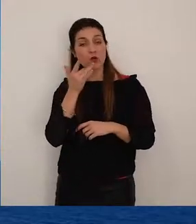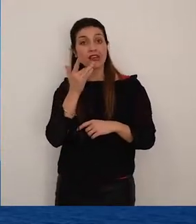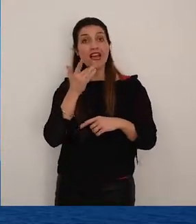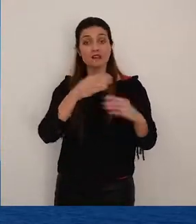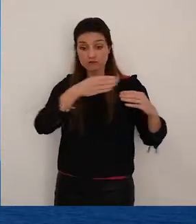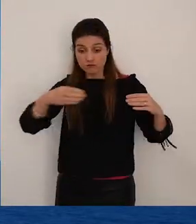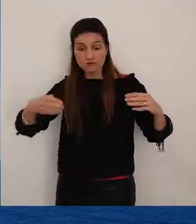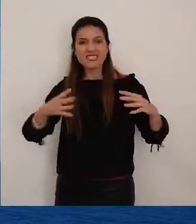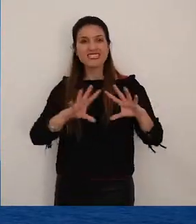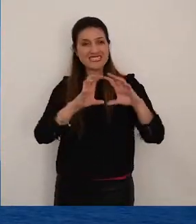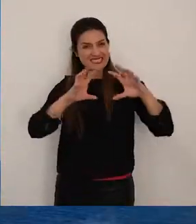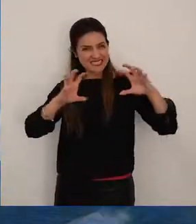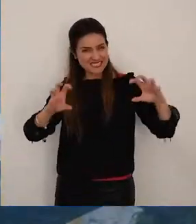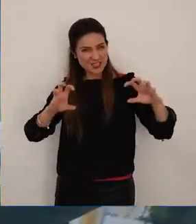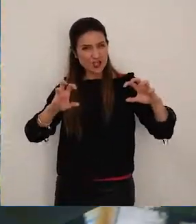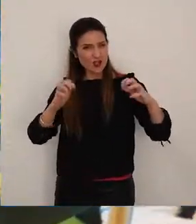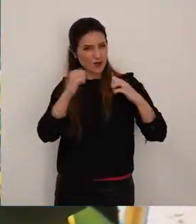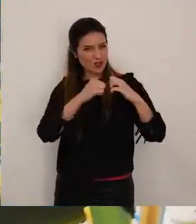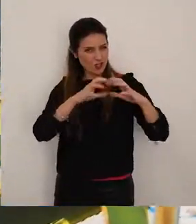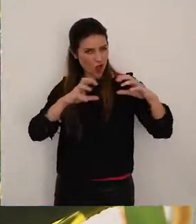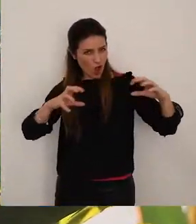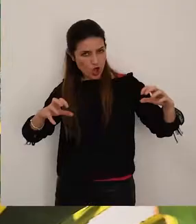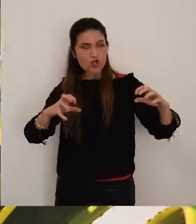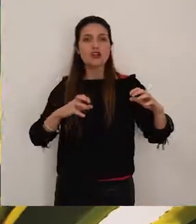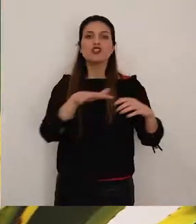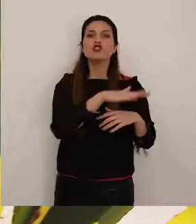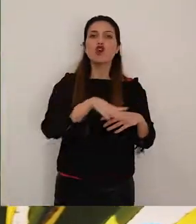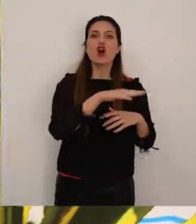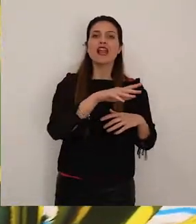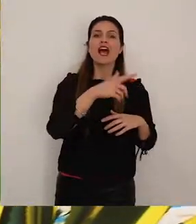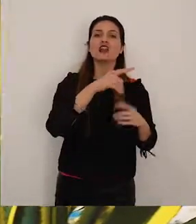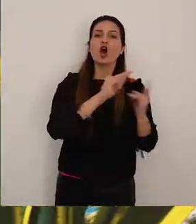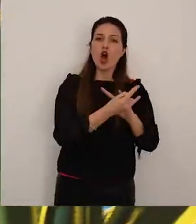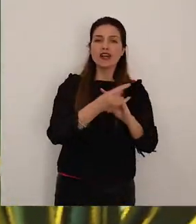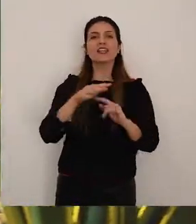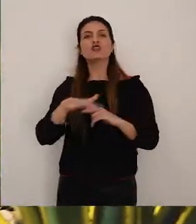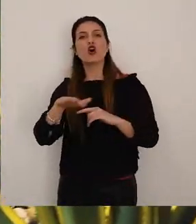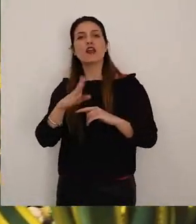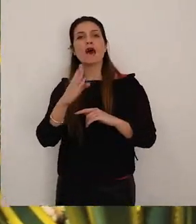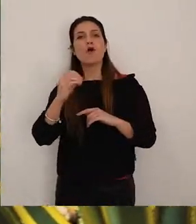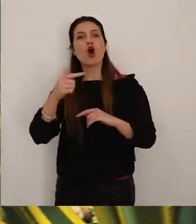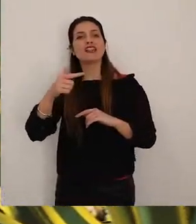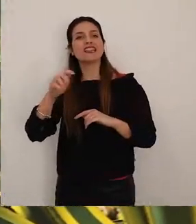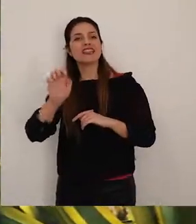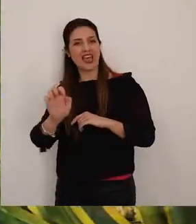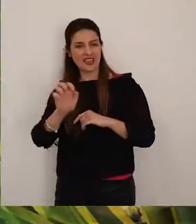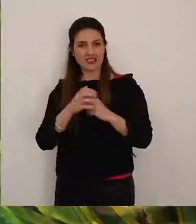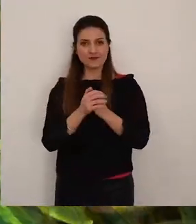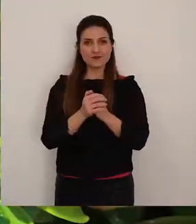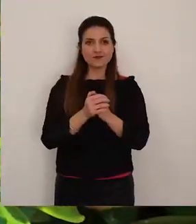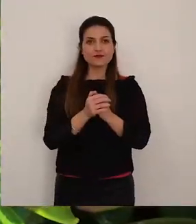zona torre e la zona botte, collegate insieme dal sentiero delle Agavi, presenti lungo tutto il percorso.